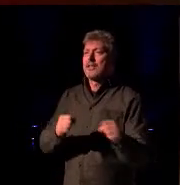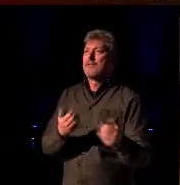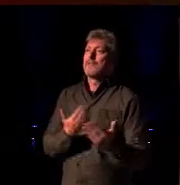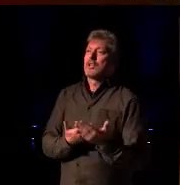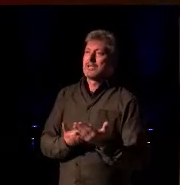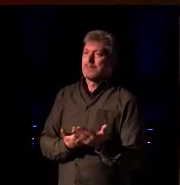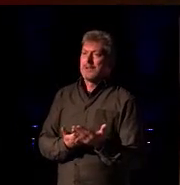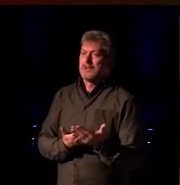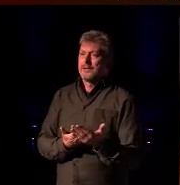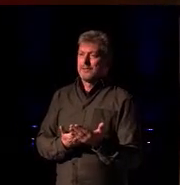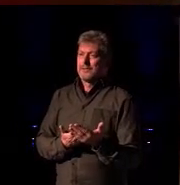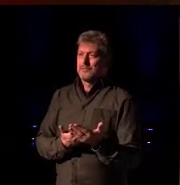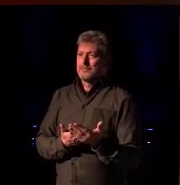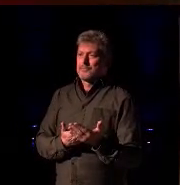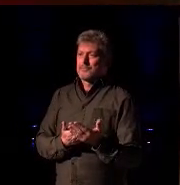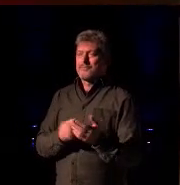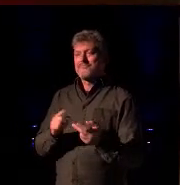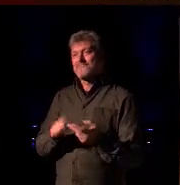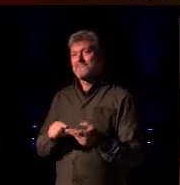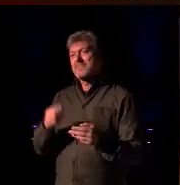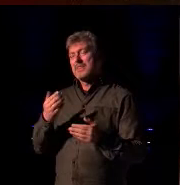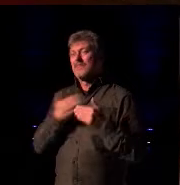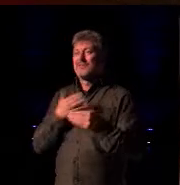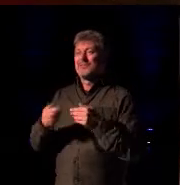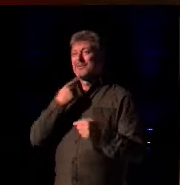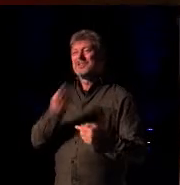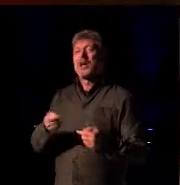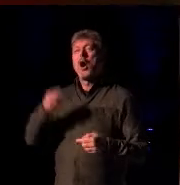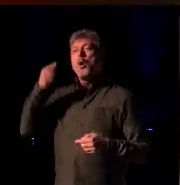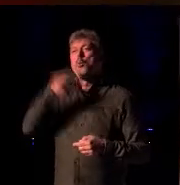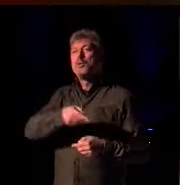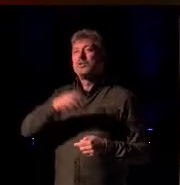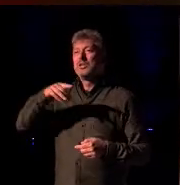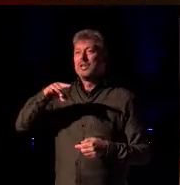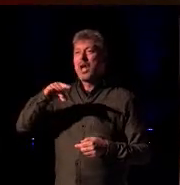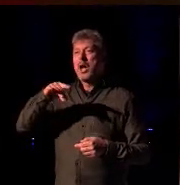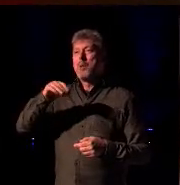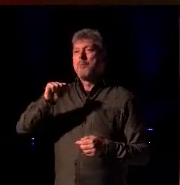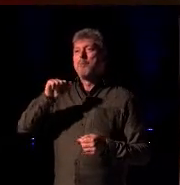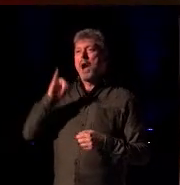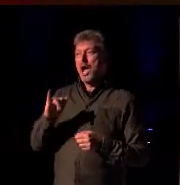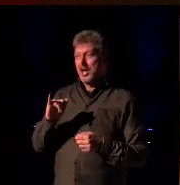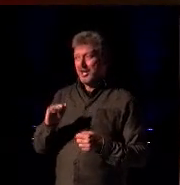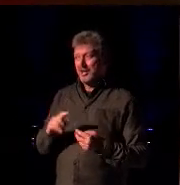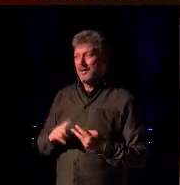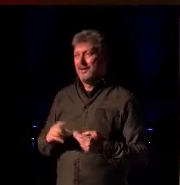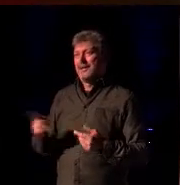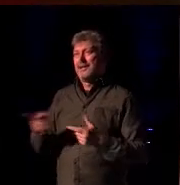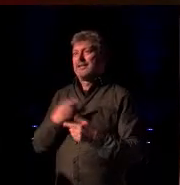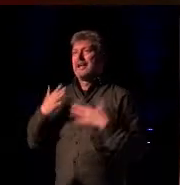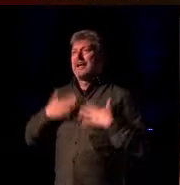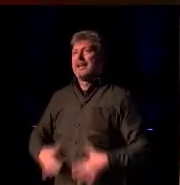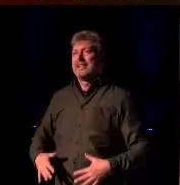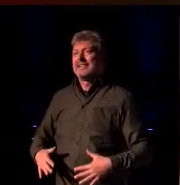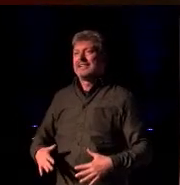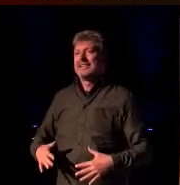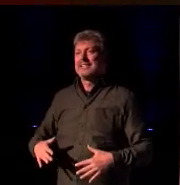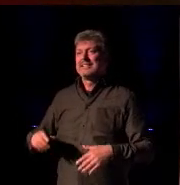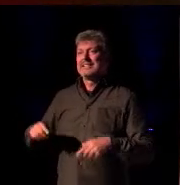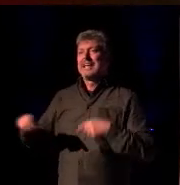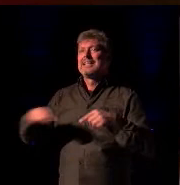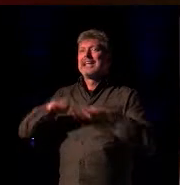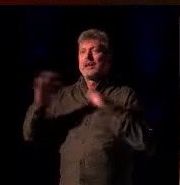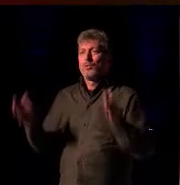eksempel da i henhold til 100 PAI eller Helsedirektoratets retningslinjer, faktisk forebygger